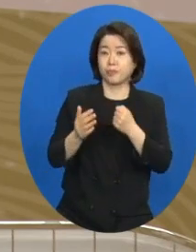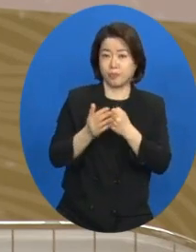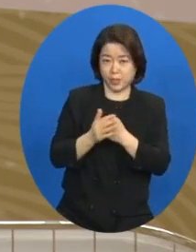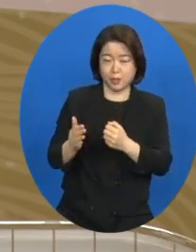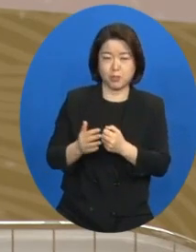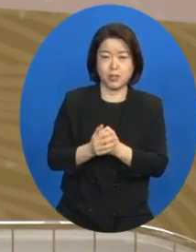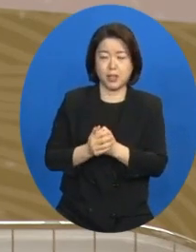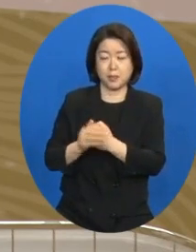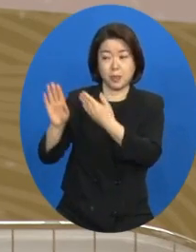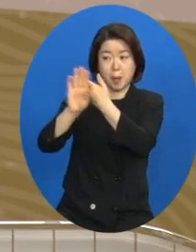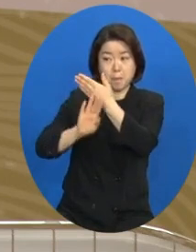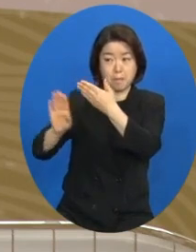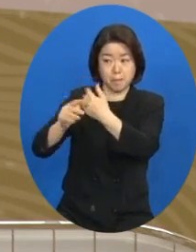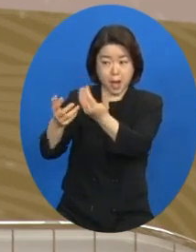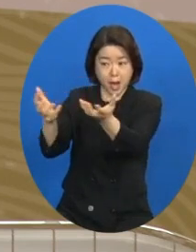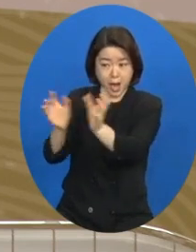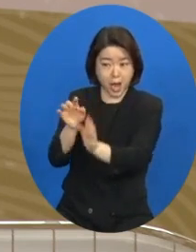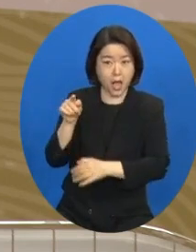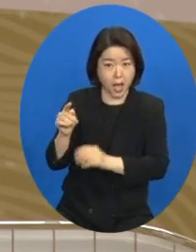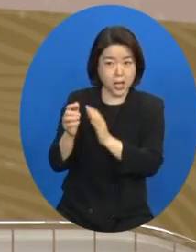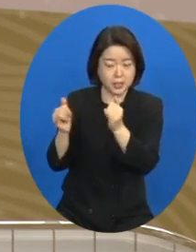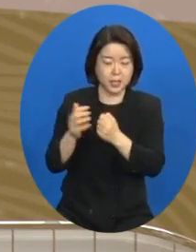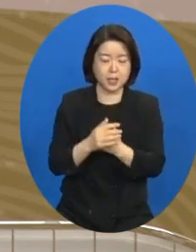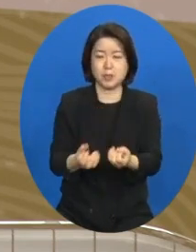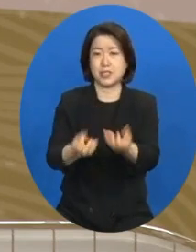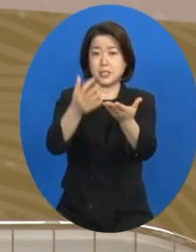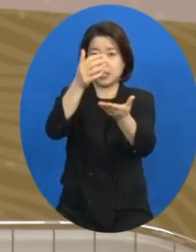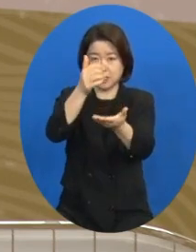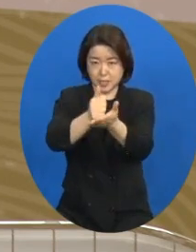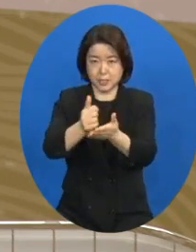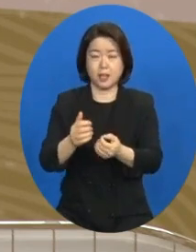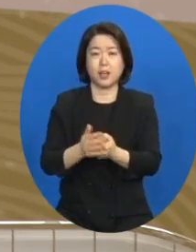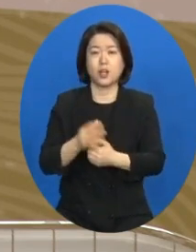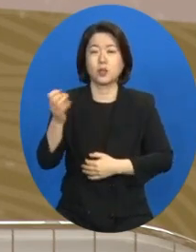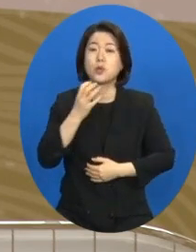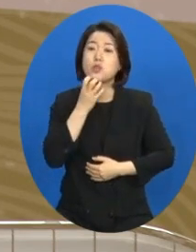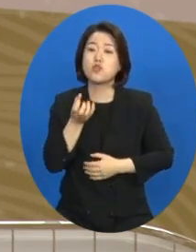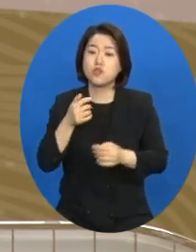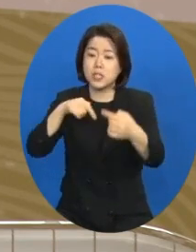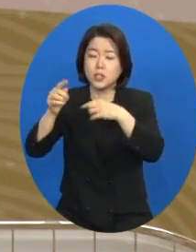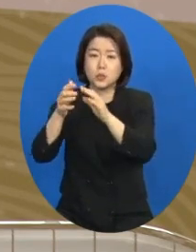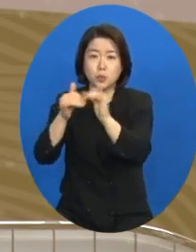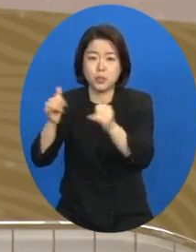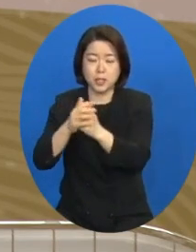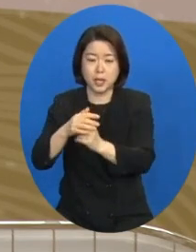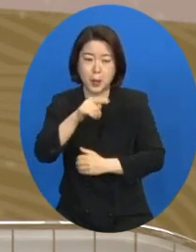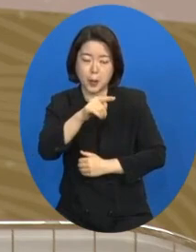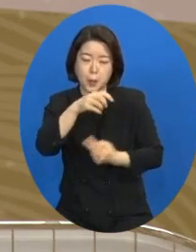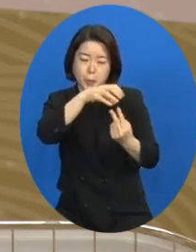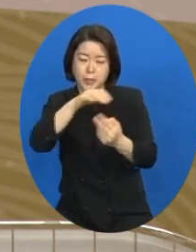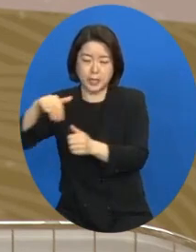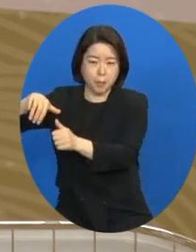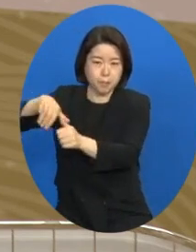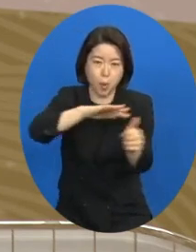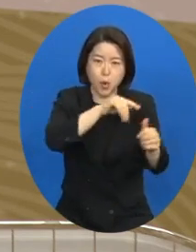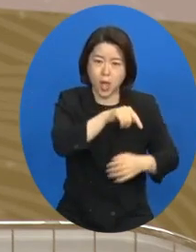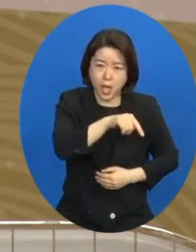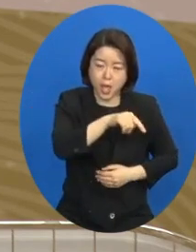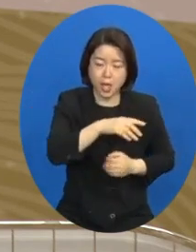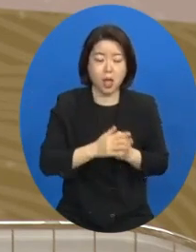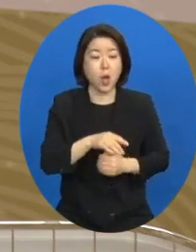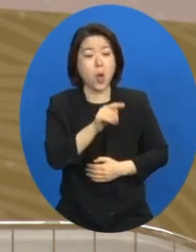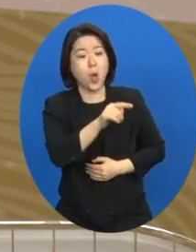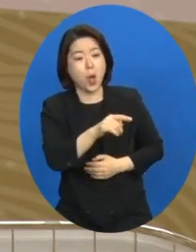바리새파 사람들이 제 3장과 그리고 유대교 지도자들을 세례 요한에게 보냅니다 당신이